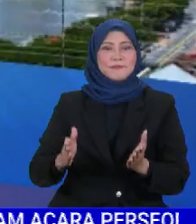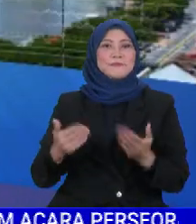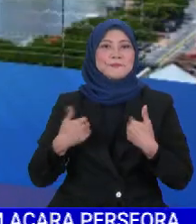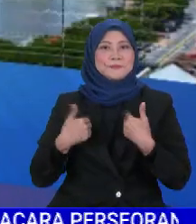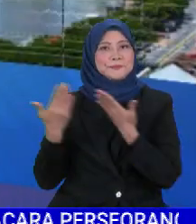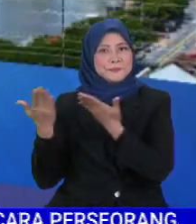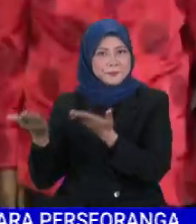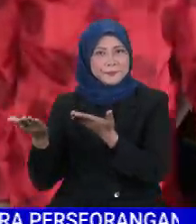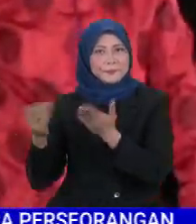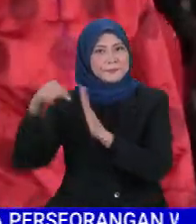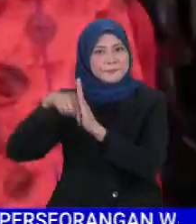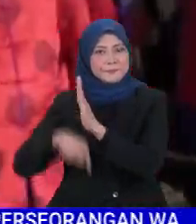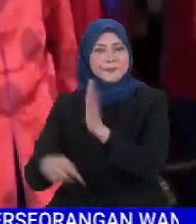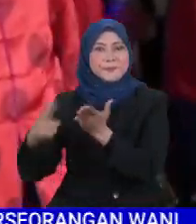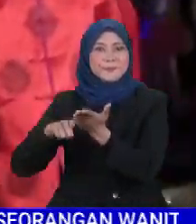perinciannya.